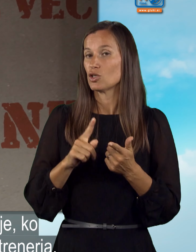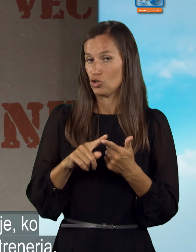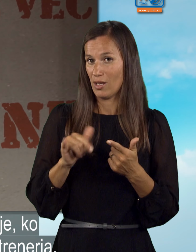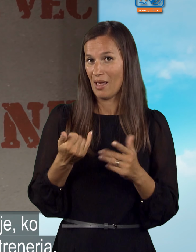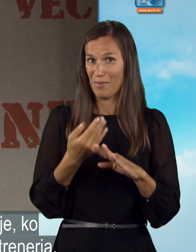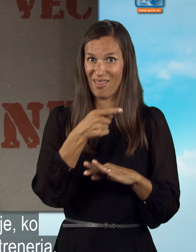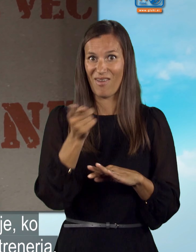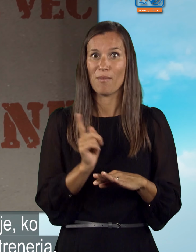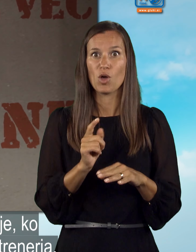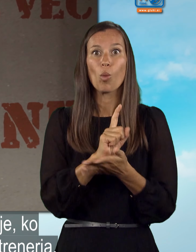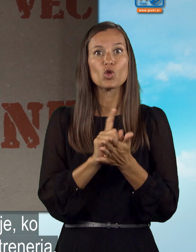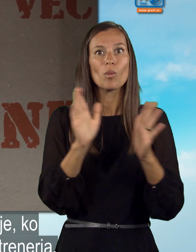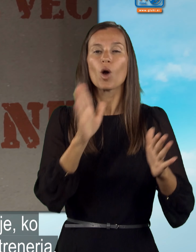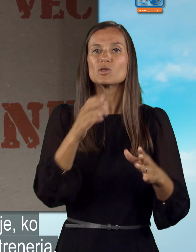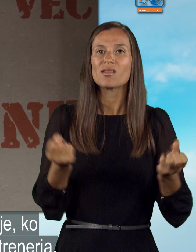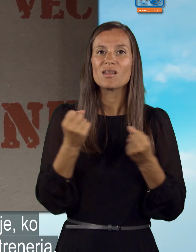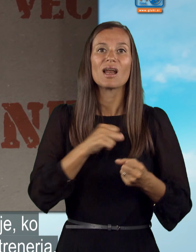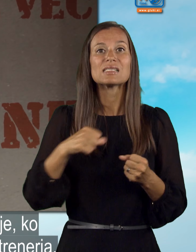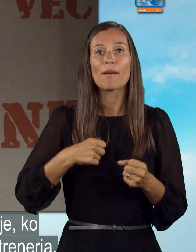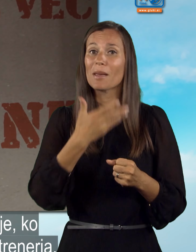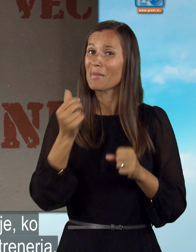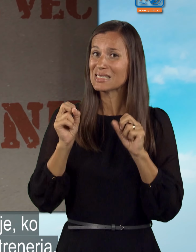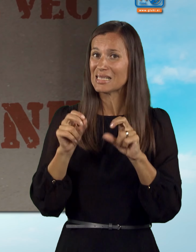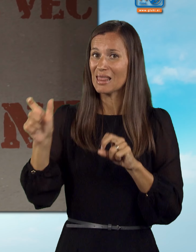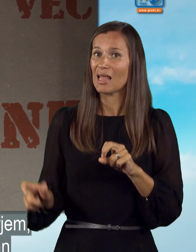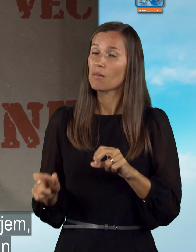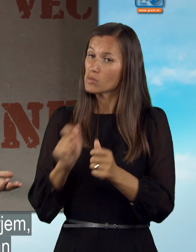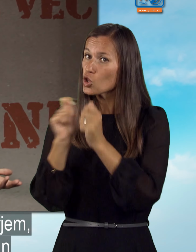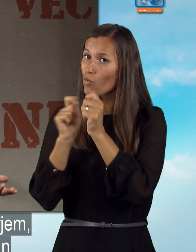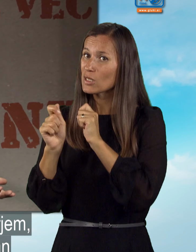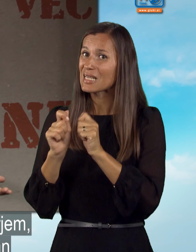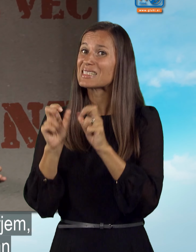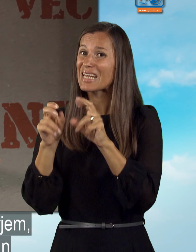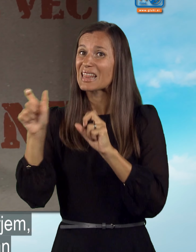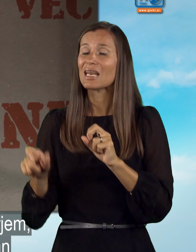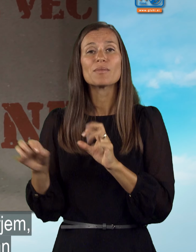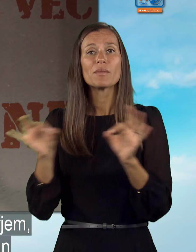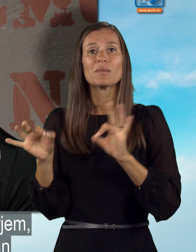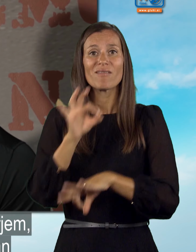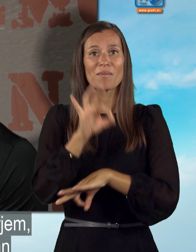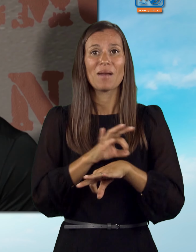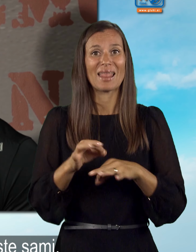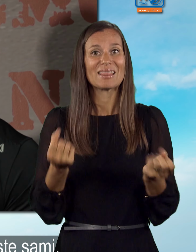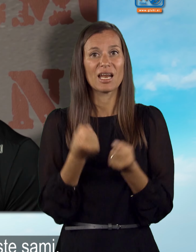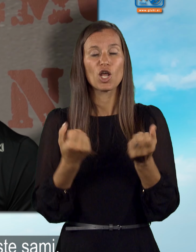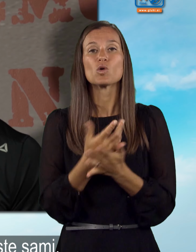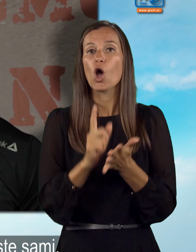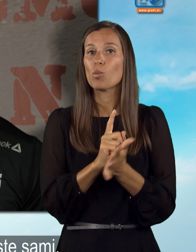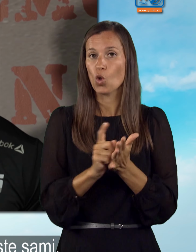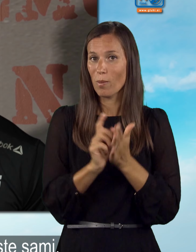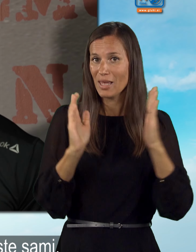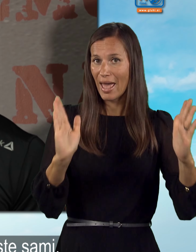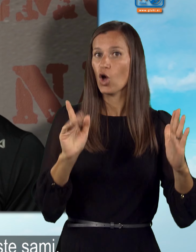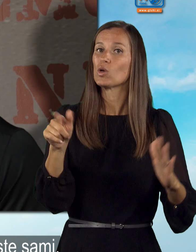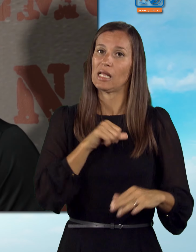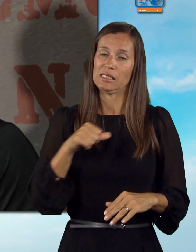Vkolikor je pred vami obdobje, kjer boste trenirali sami, brez trenerja, se dogovorite s trenerjem, da vam enostavno pripravi plan treningov za